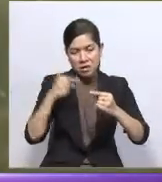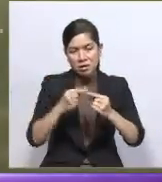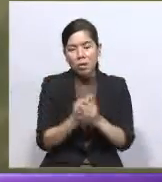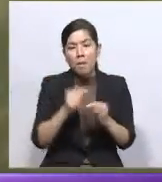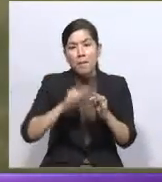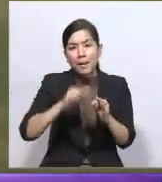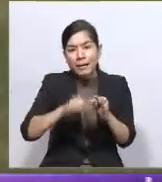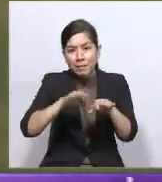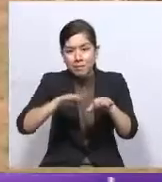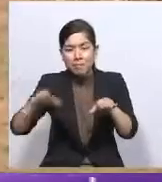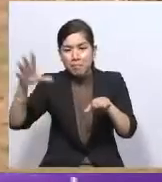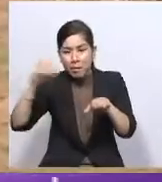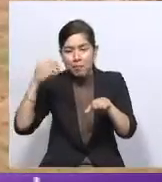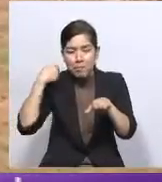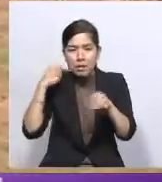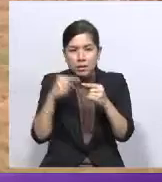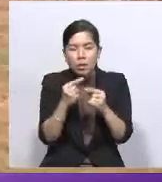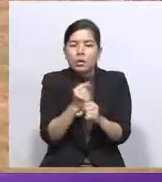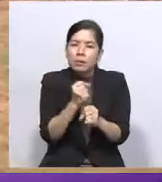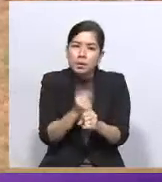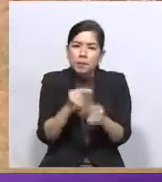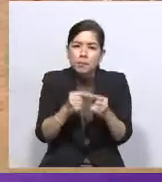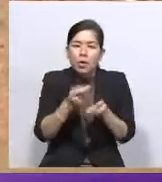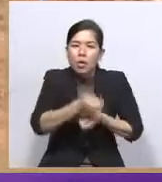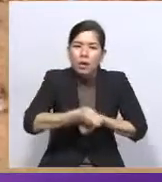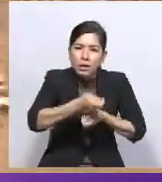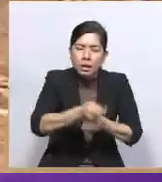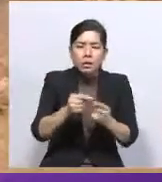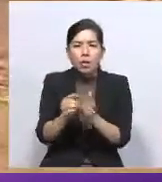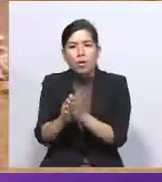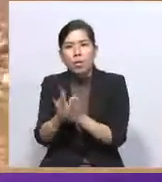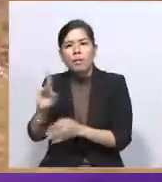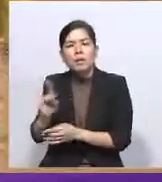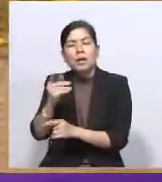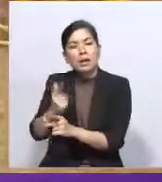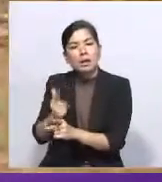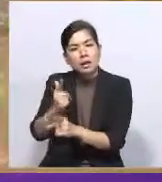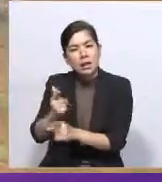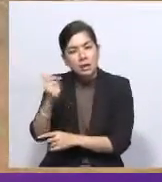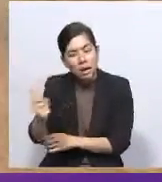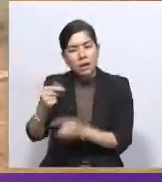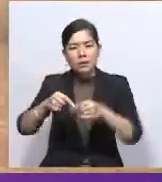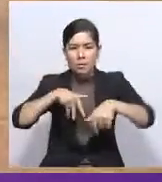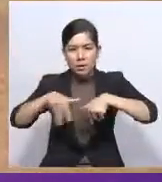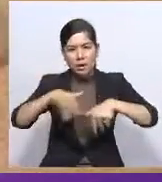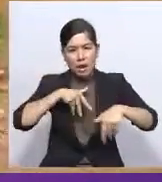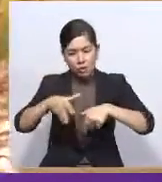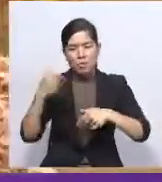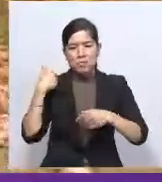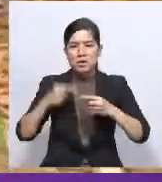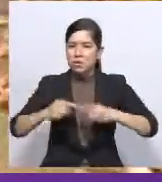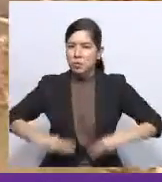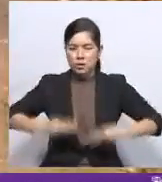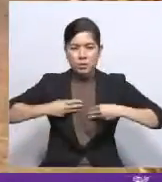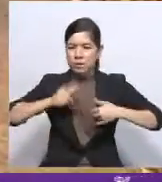ใช้น้ำในการปลูกพืชแบบผสมผสานพร้อมกับเลี้ยงสัตว์ในฤดูแล้งได้ทำให้ชุมชนและชาวบ้านที่นี่มีชีวิตความเป็นอยู่